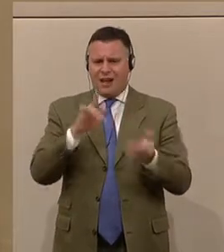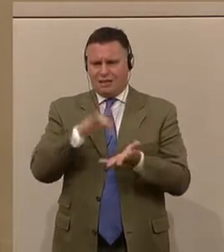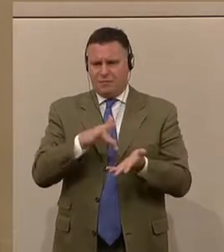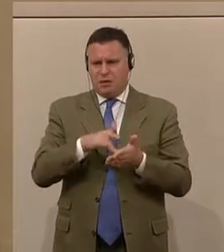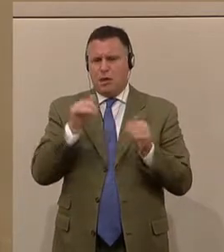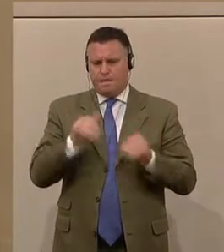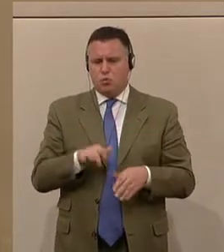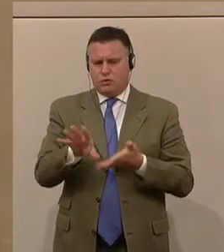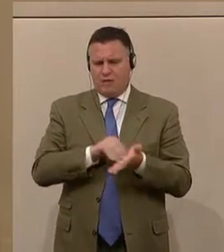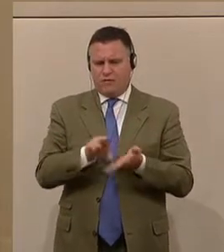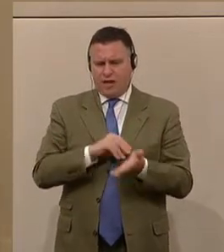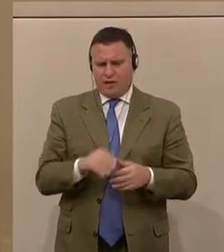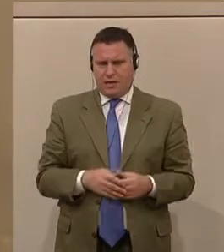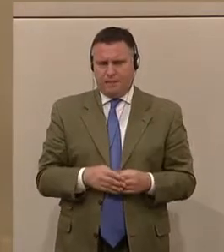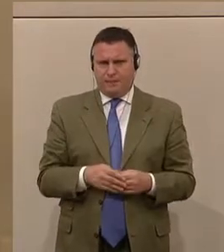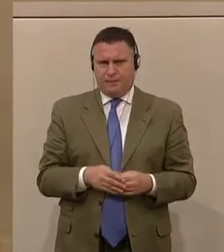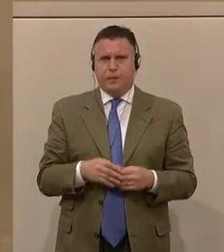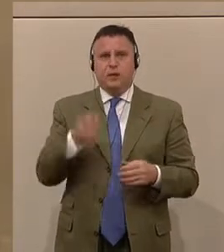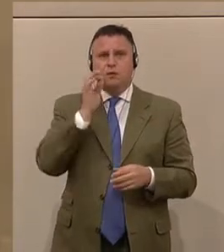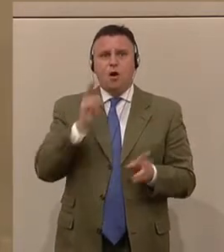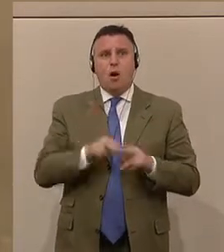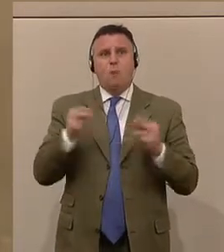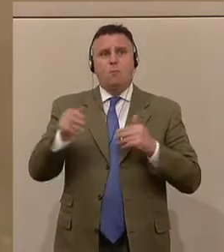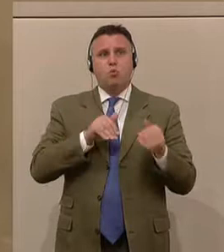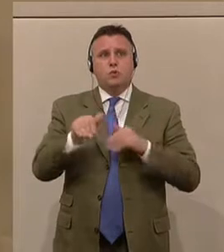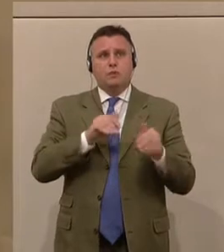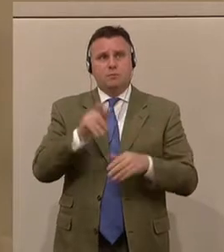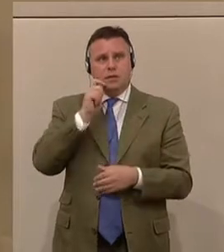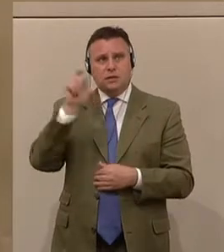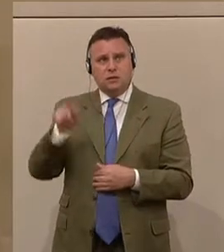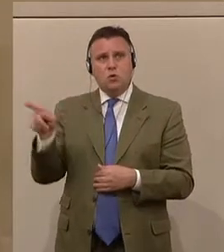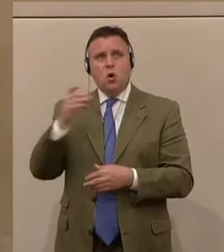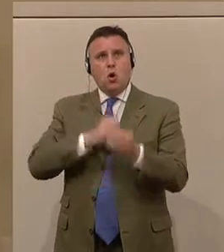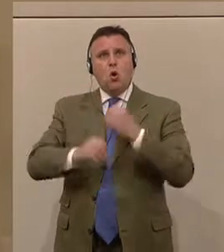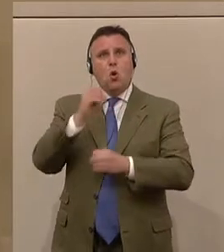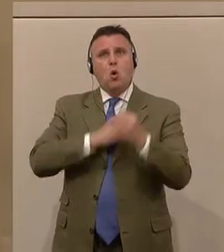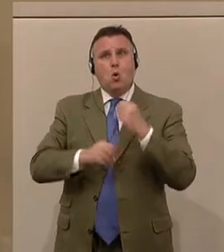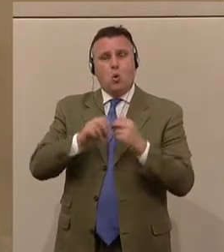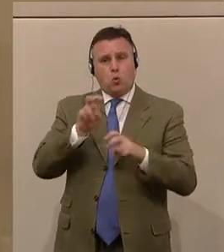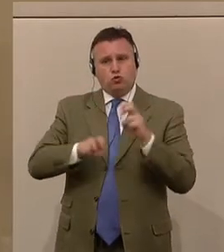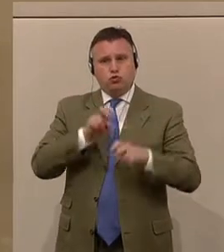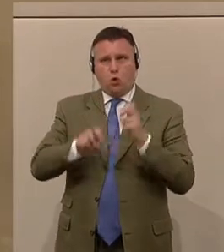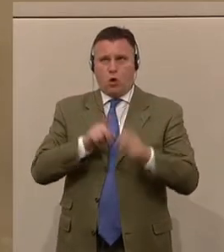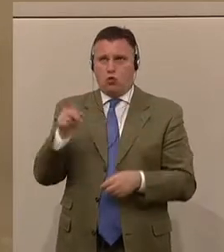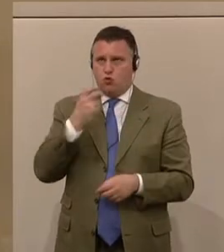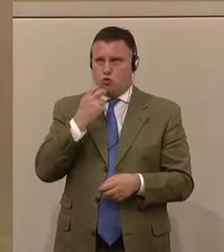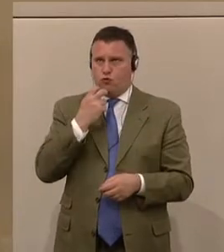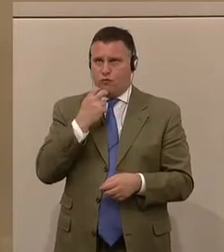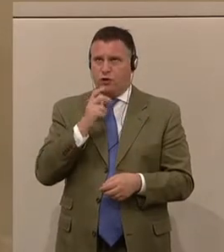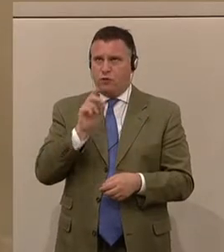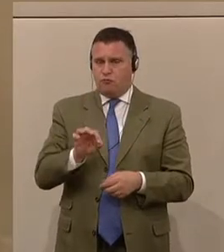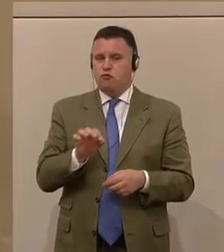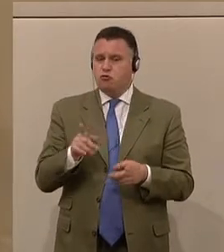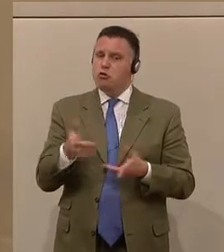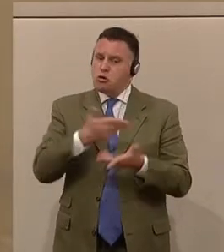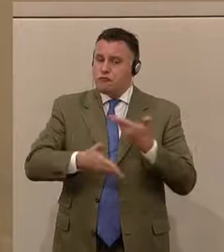beschränken. Und wenn Sie sagen, Frau Bundesministerin, Sie wollen im Bereich der ökologischen Besteuerung was zu tun. Ich meine, für die